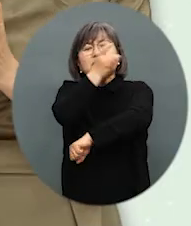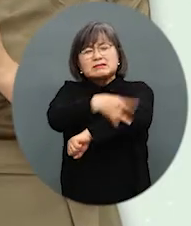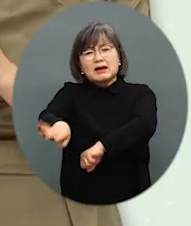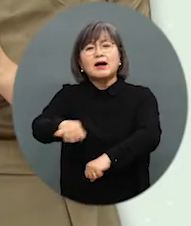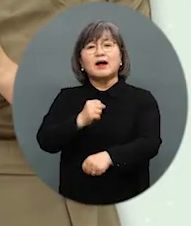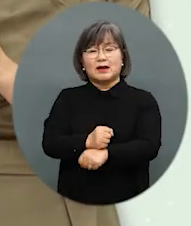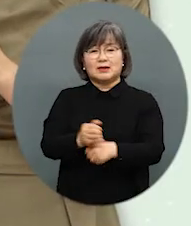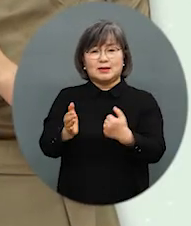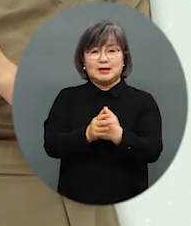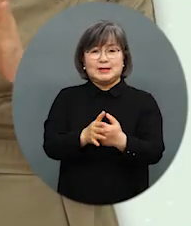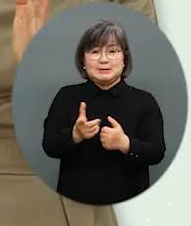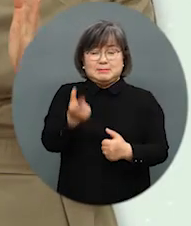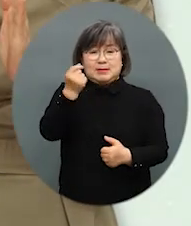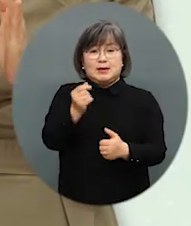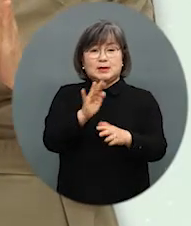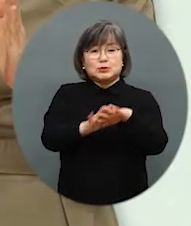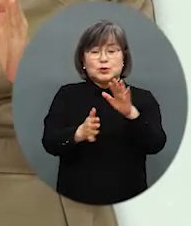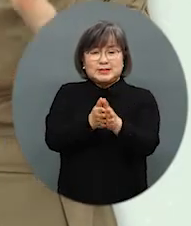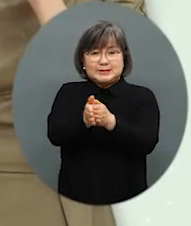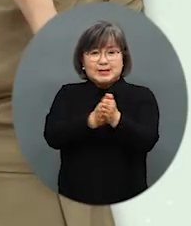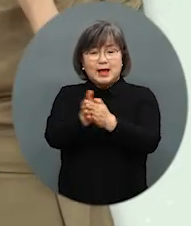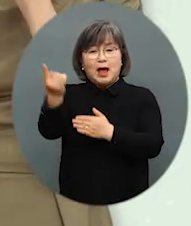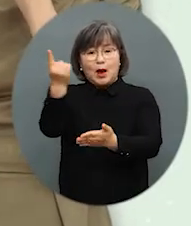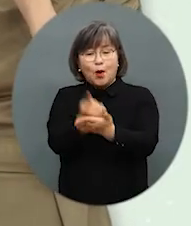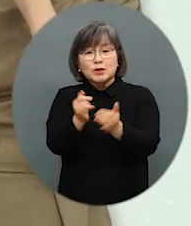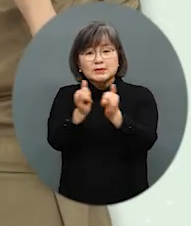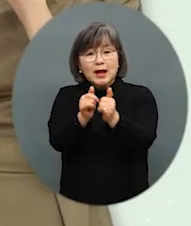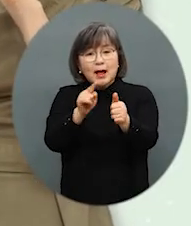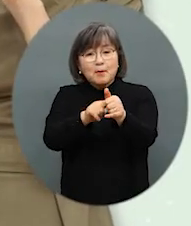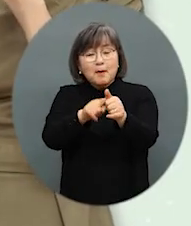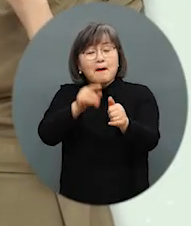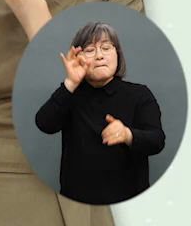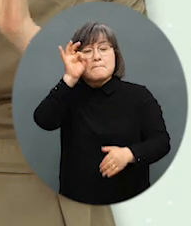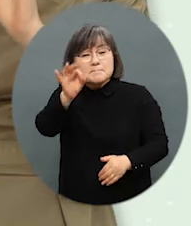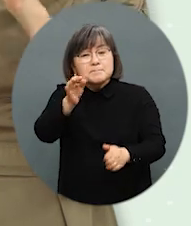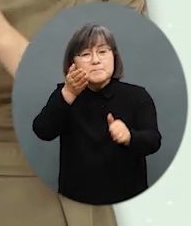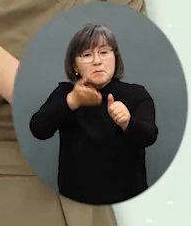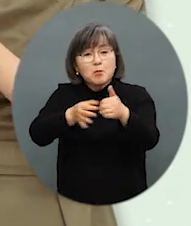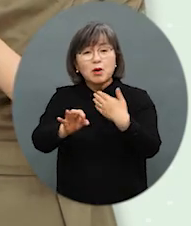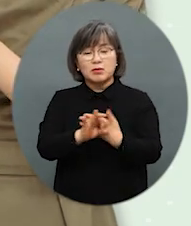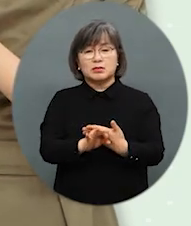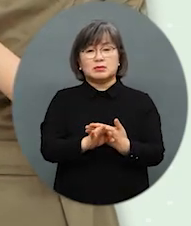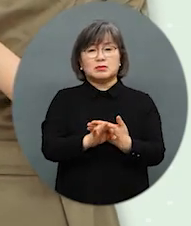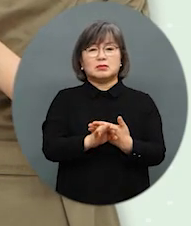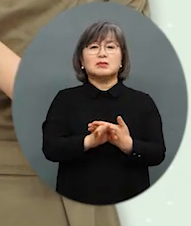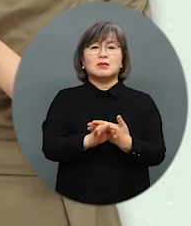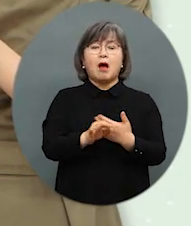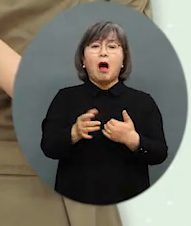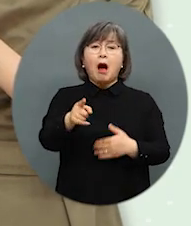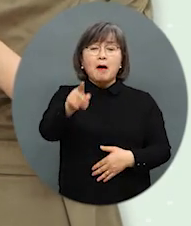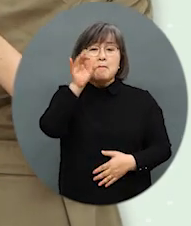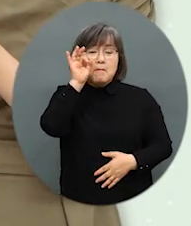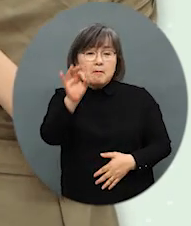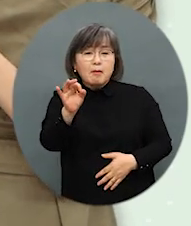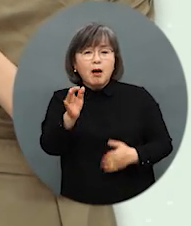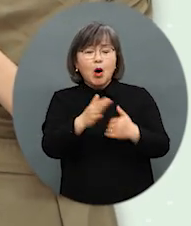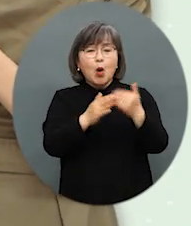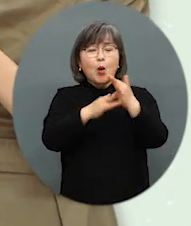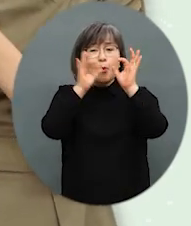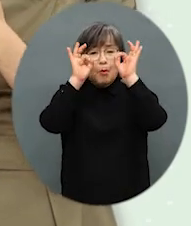손을 씻습니다. 금방 손 씻기를 하고 나온 사람의 손을 한번 살펴보면요.